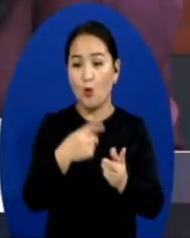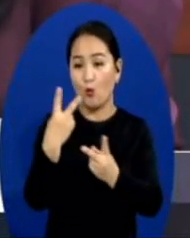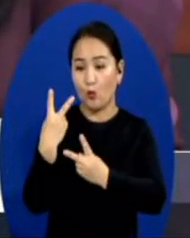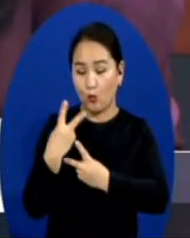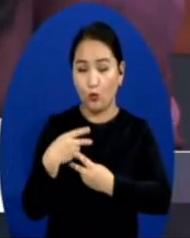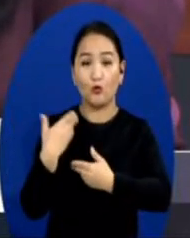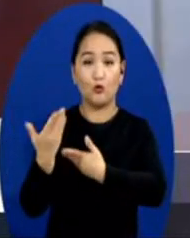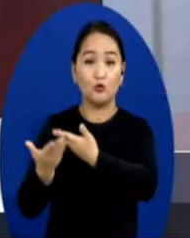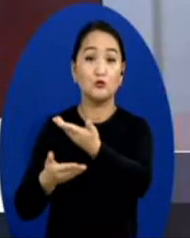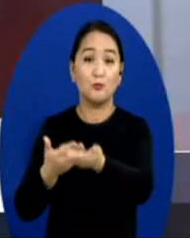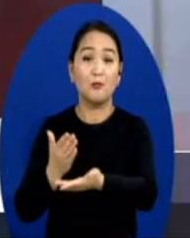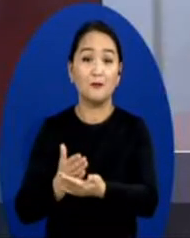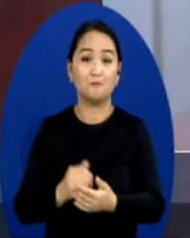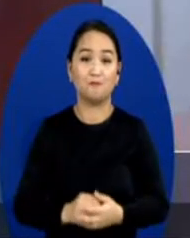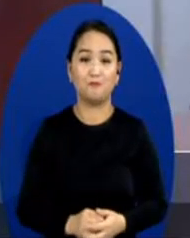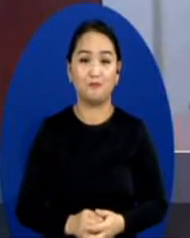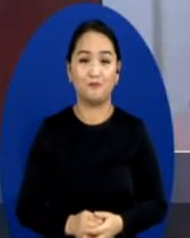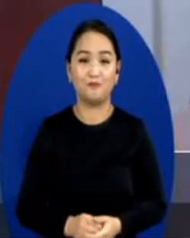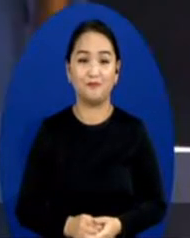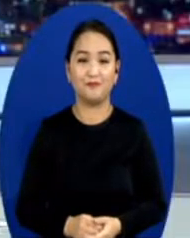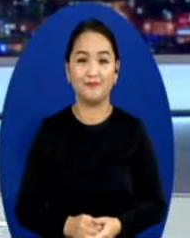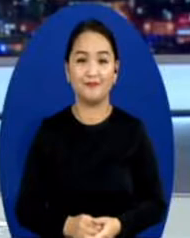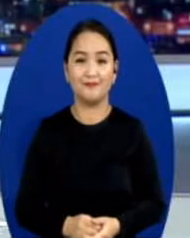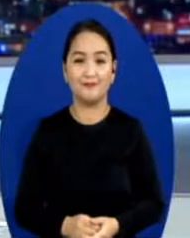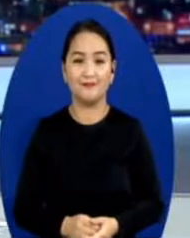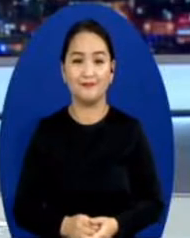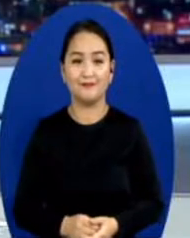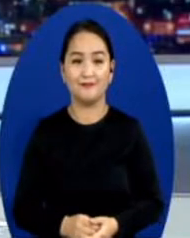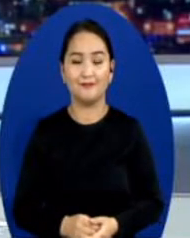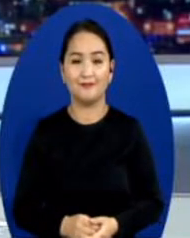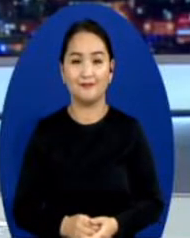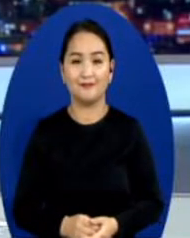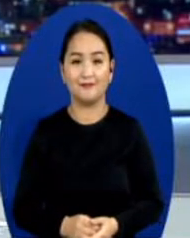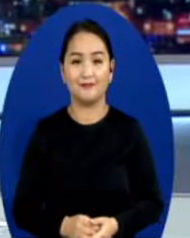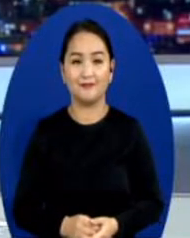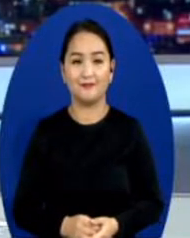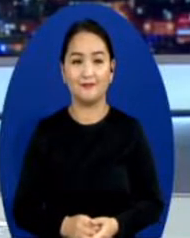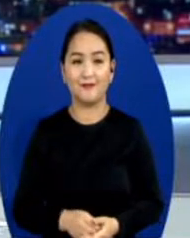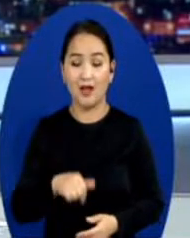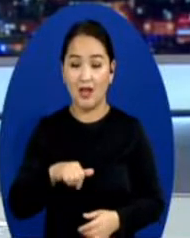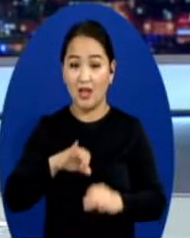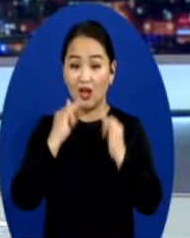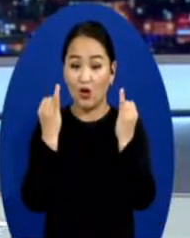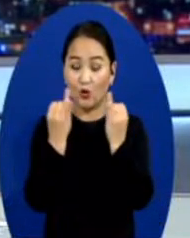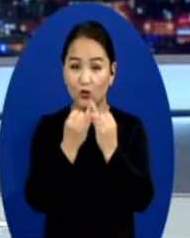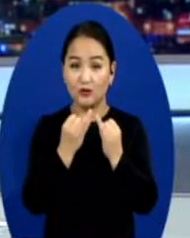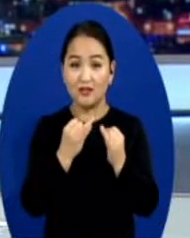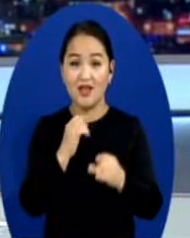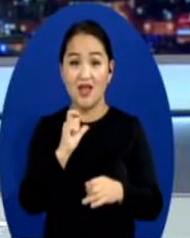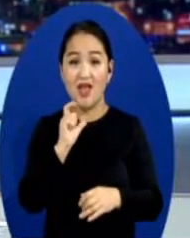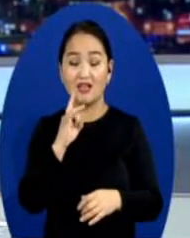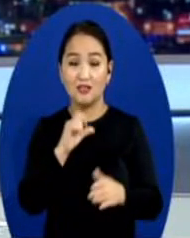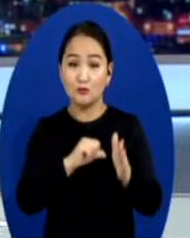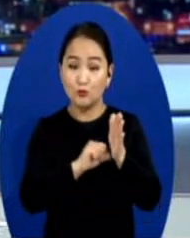үүрэг чиглэлийг өгсөн байна. За тэгвэл улсын хурлын ажил бус чуулганаар зээлийн